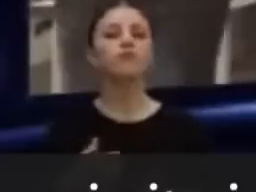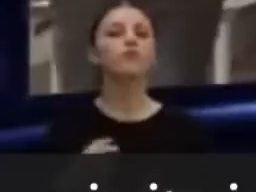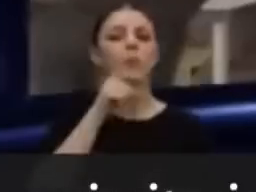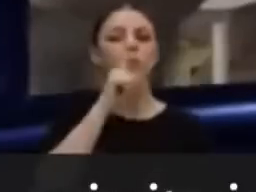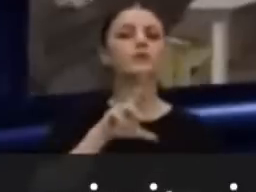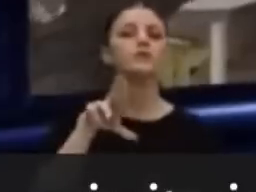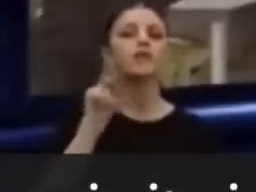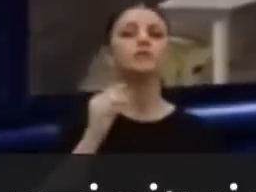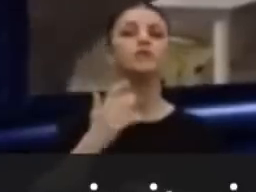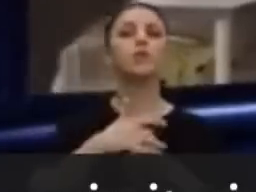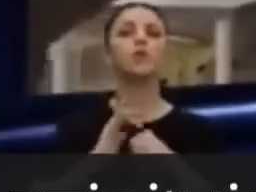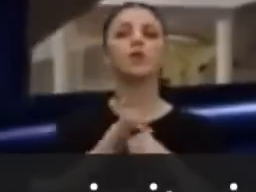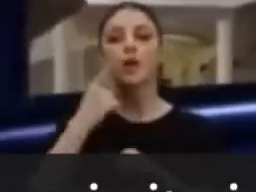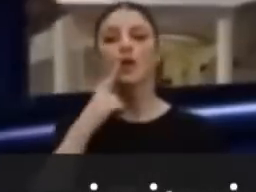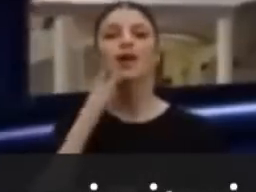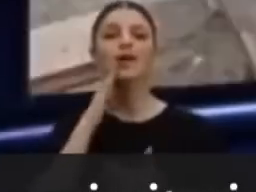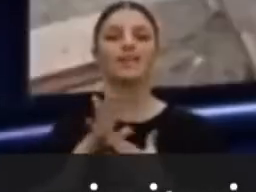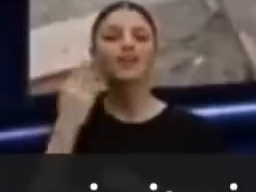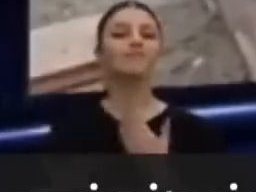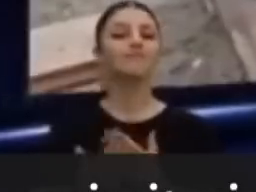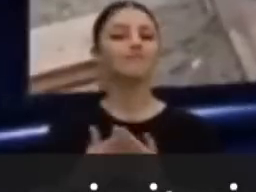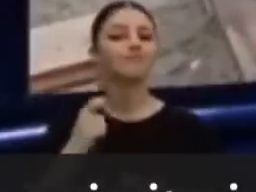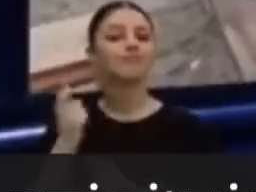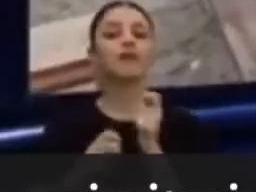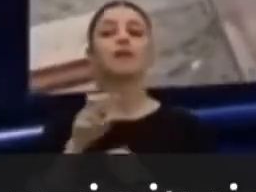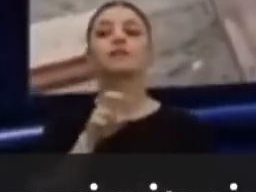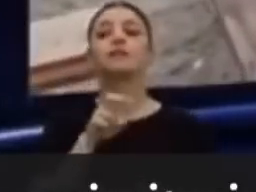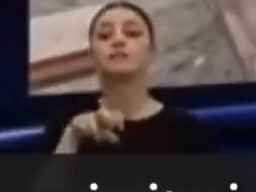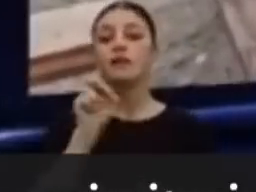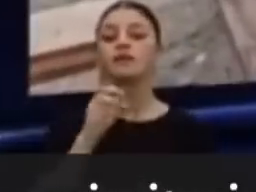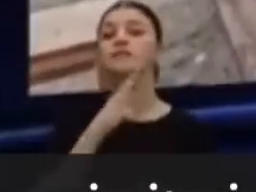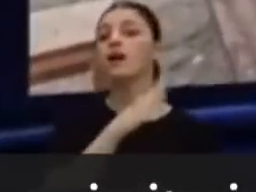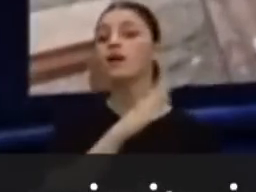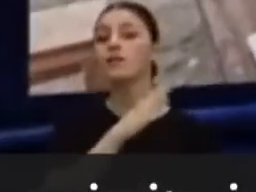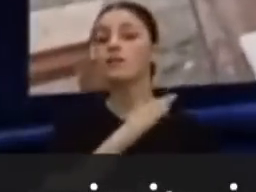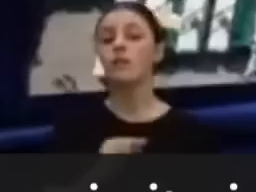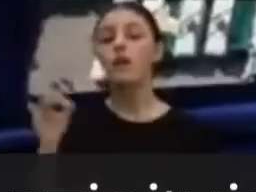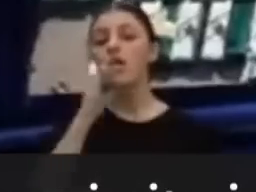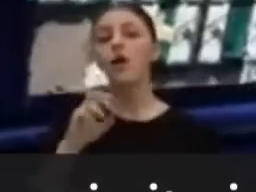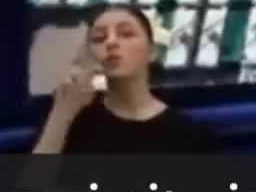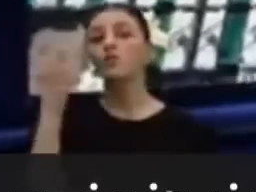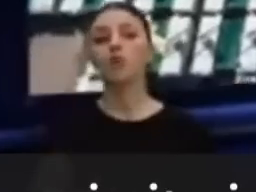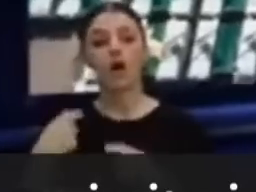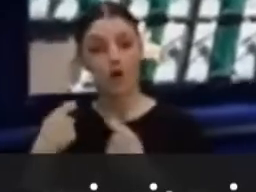170 ülkede insani yardımı anlamında 80 milyar dolar harcamasalardı